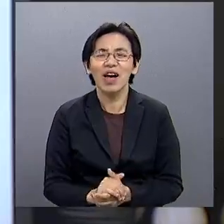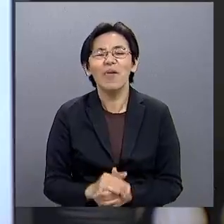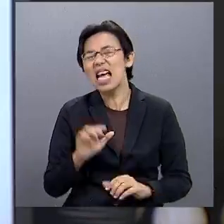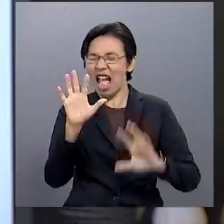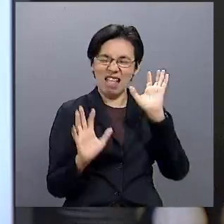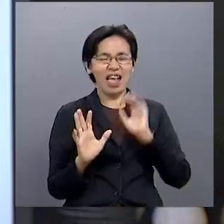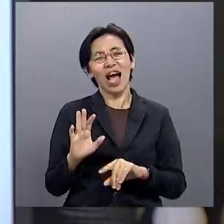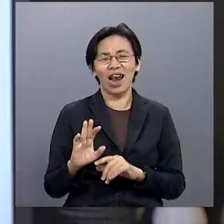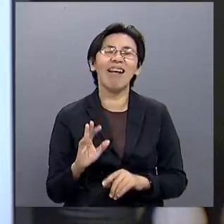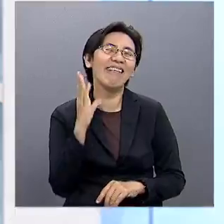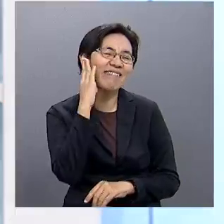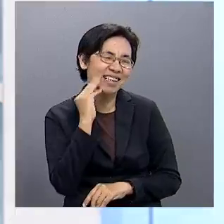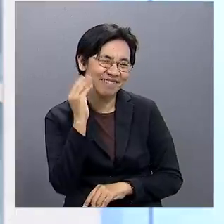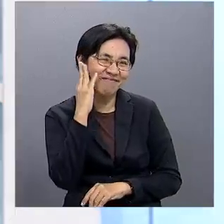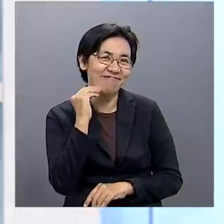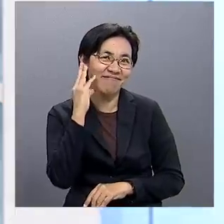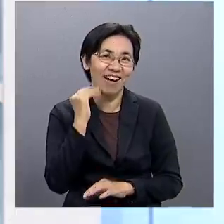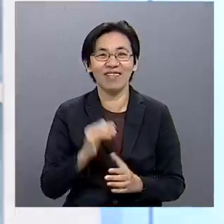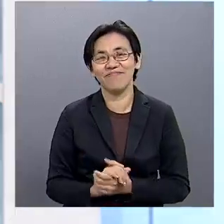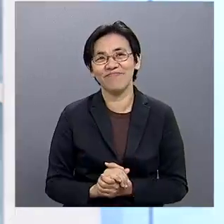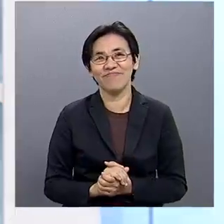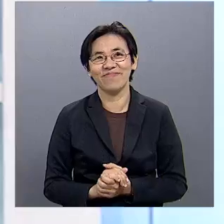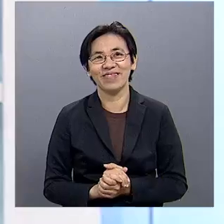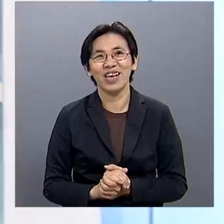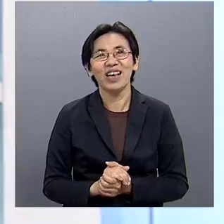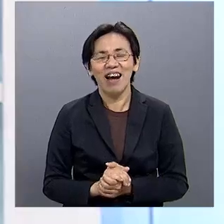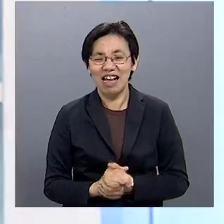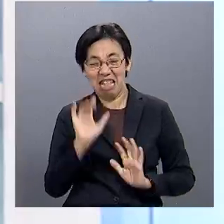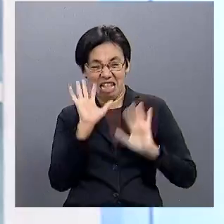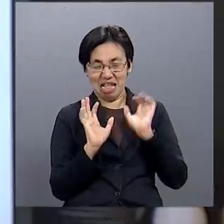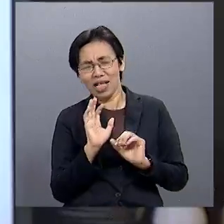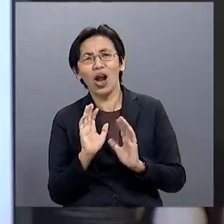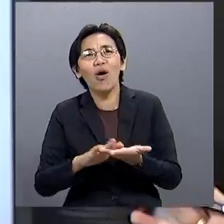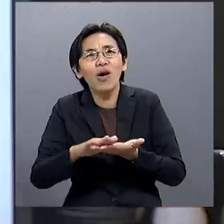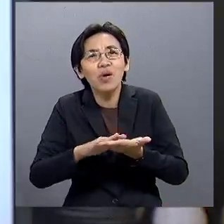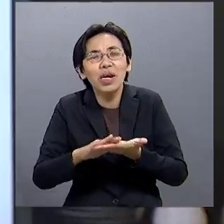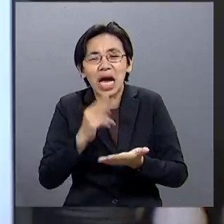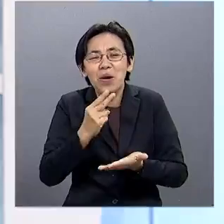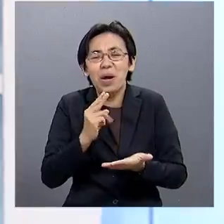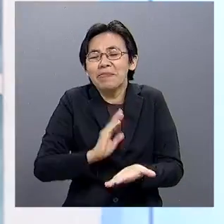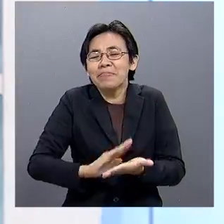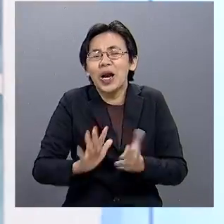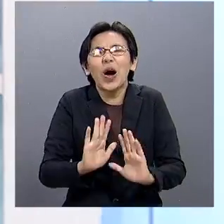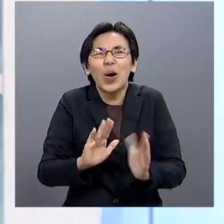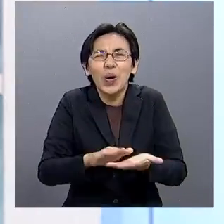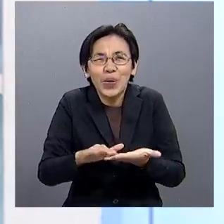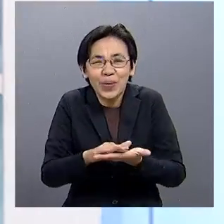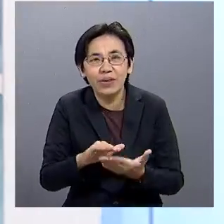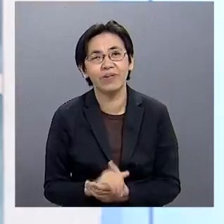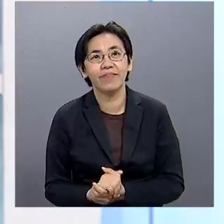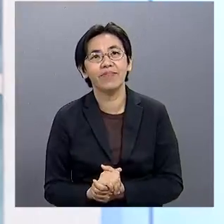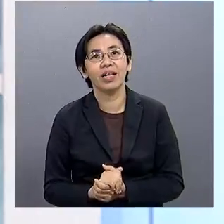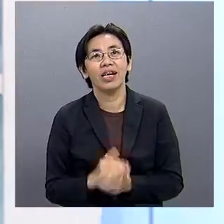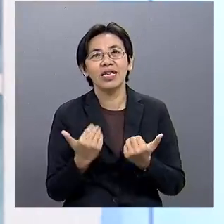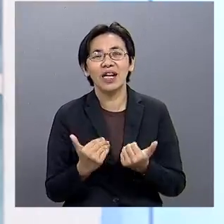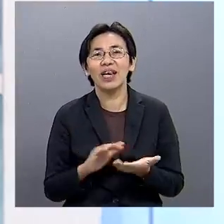ตินะครับเมื่อกี้ไม่ได้โวยวายเลยนะครับถ้าโวยวายต้องขอโทษพี่ด้วยนะฮะแสดงอาการก้าวร้าวไป แล้วค่ะล่ะเดี๋ยวช่วงนี้ขออภัยพาไปกินก๋วยเตี๋ยวกันดี